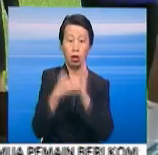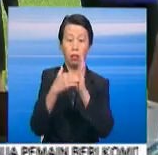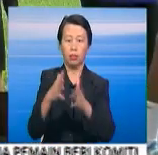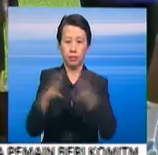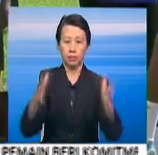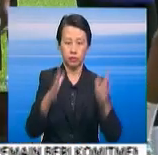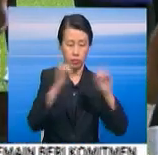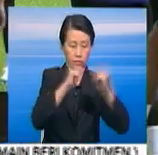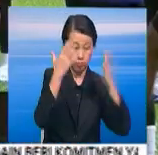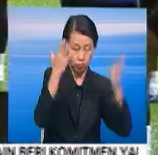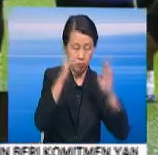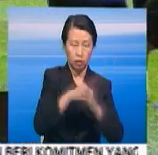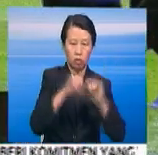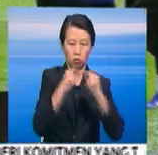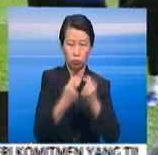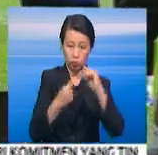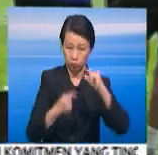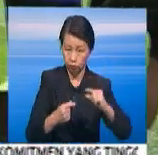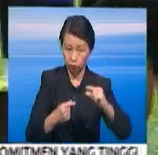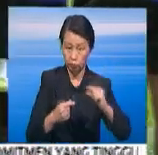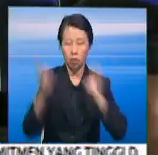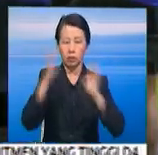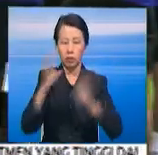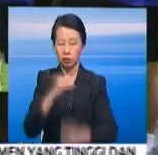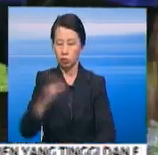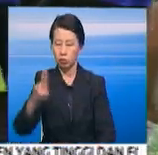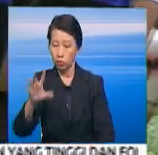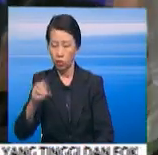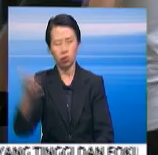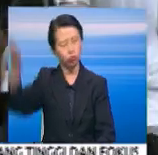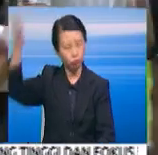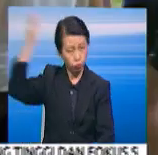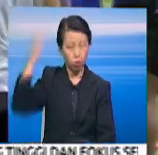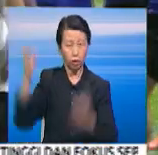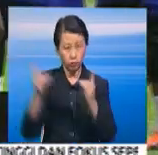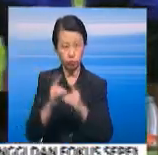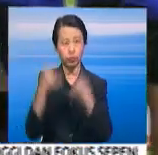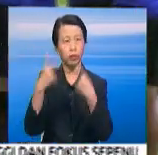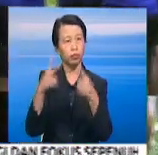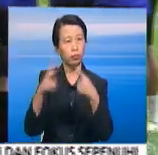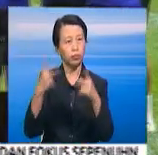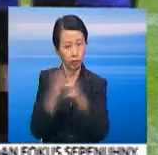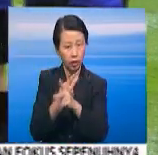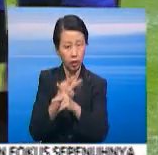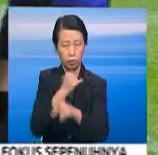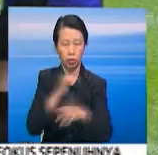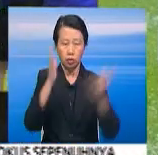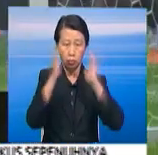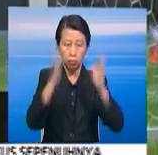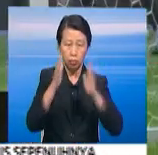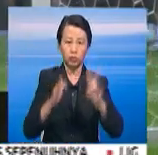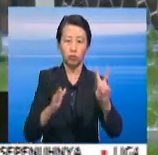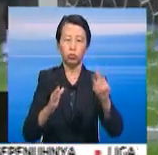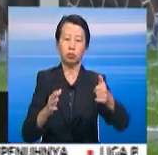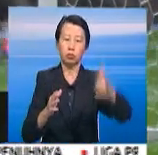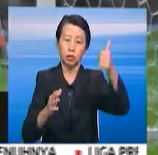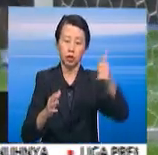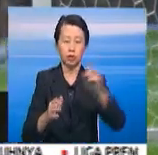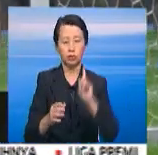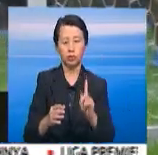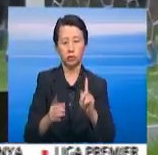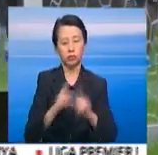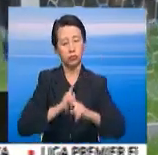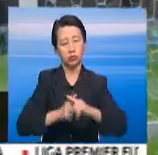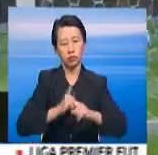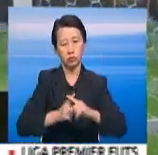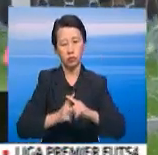besar Harimau Malaya dalam kumpulan G. Malaysia dan UAE pernah bertemu sebanyak 12 kali dengan Malaysia mencatatkan 2 kemenangan dan 1